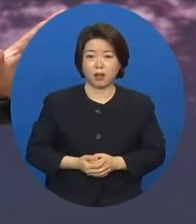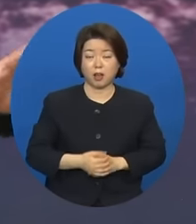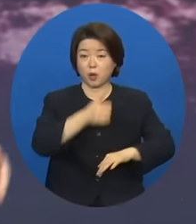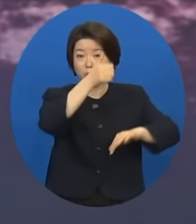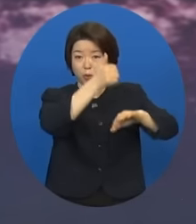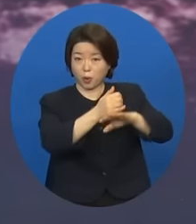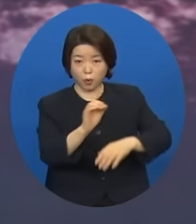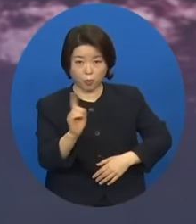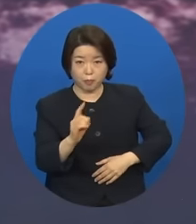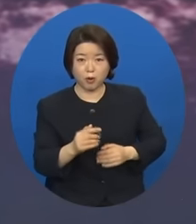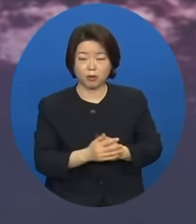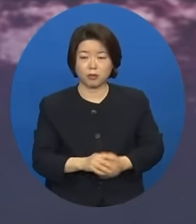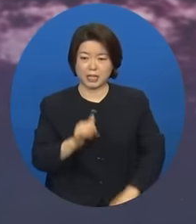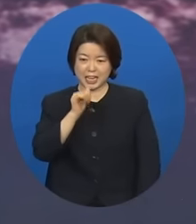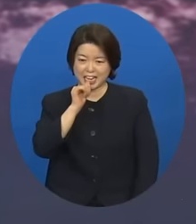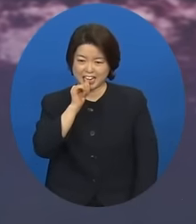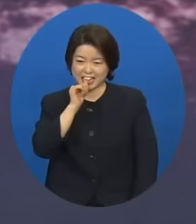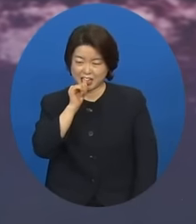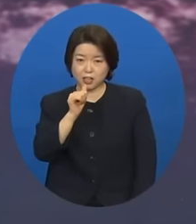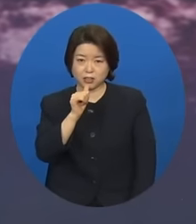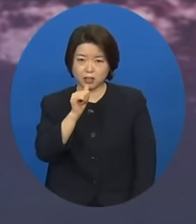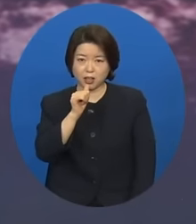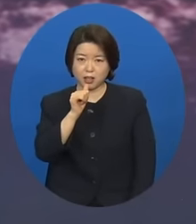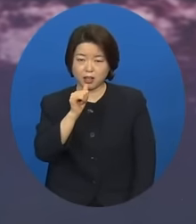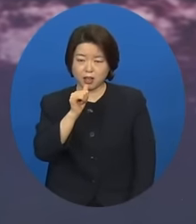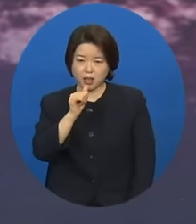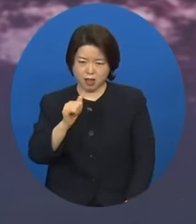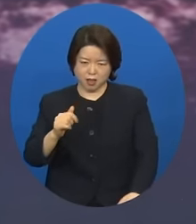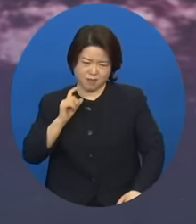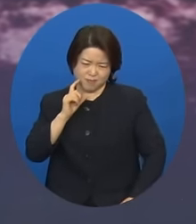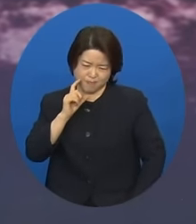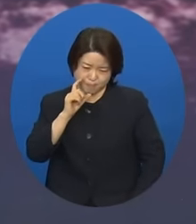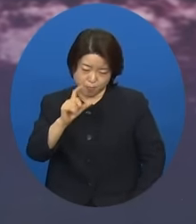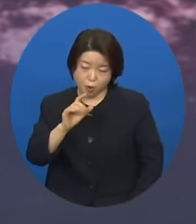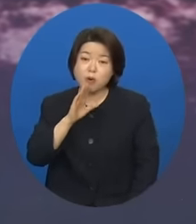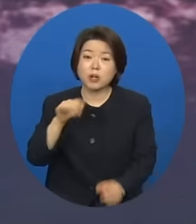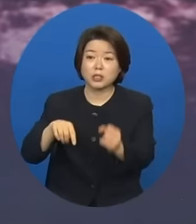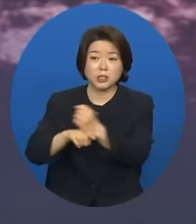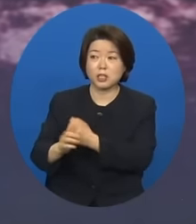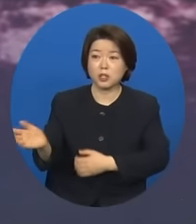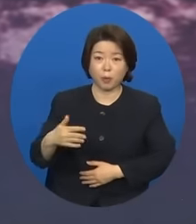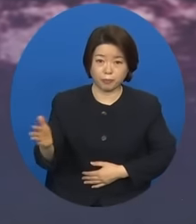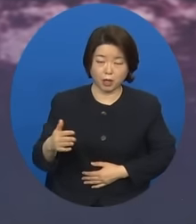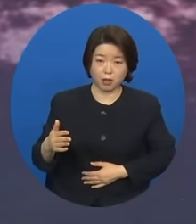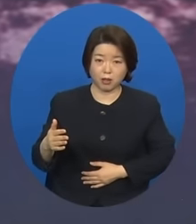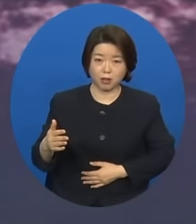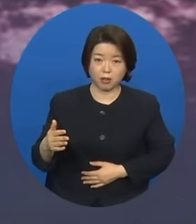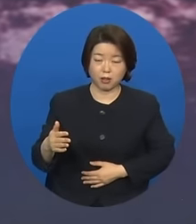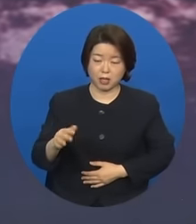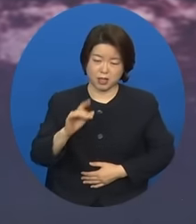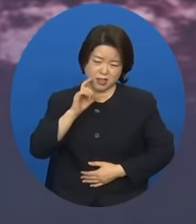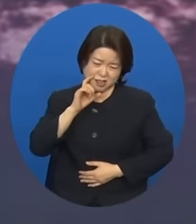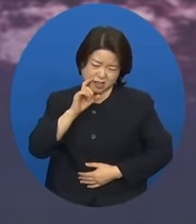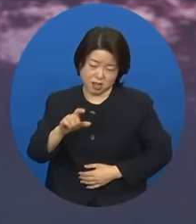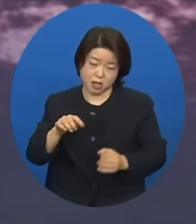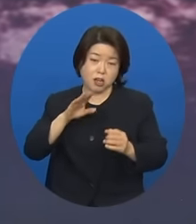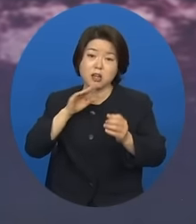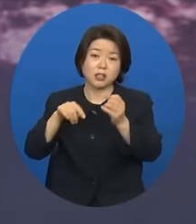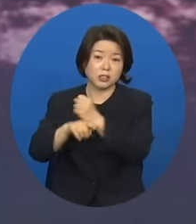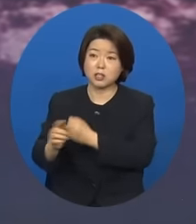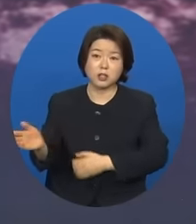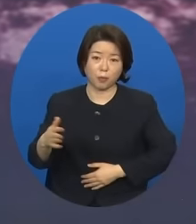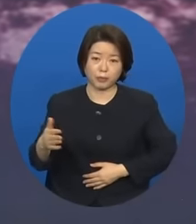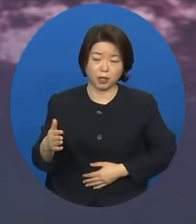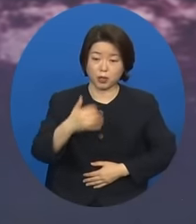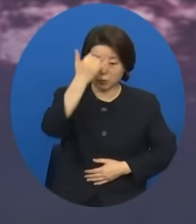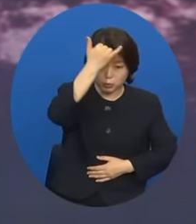가냐 절대 진리는 없다는 거예요 모든 것이 다 상대다 아니 절대 진리가 어디에 있냐는 거예요 도덕적으로 절대적인게